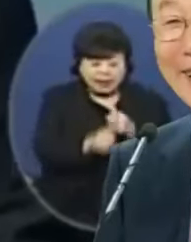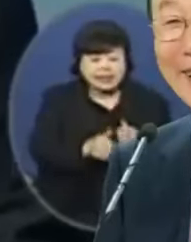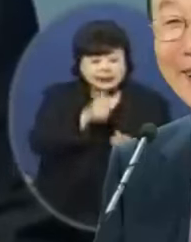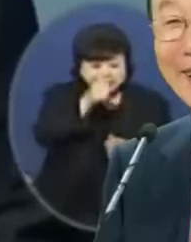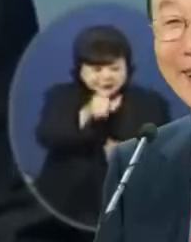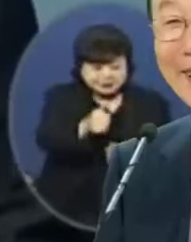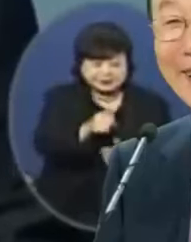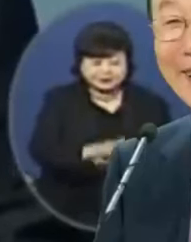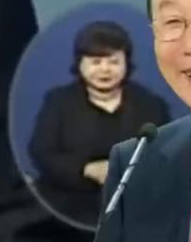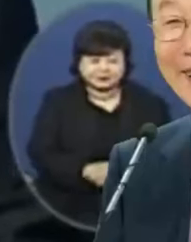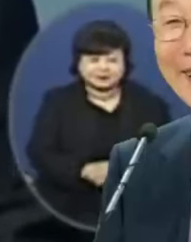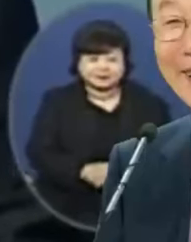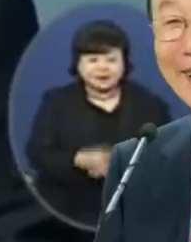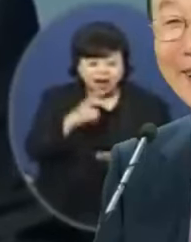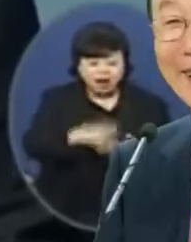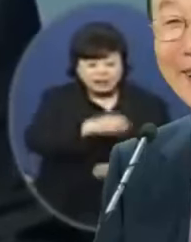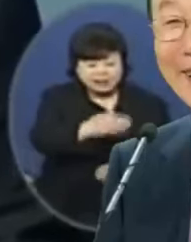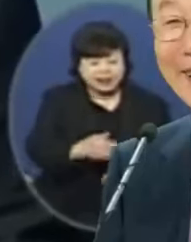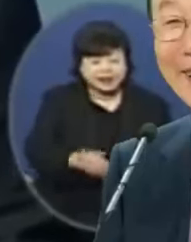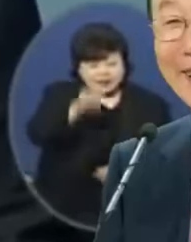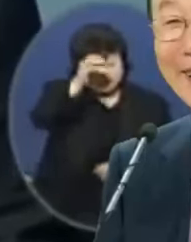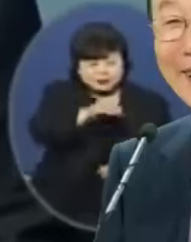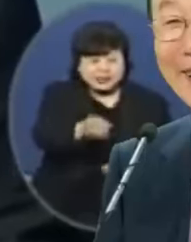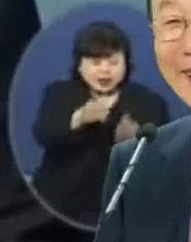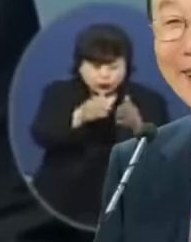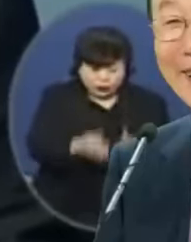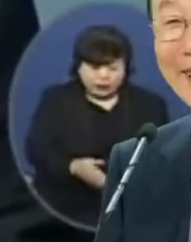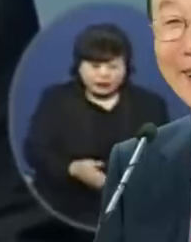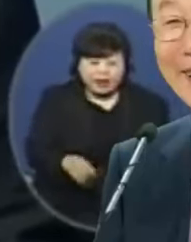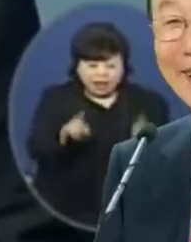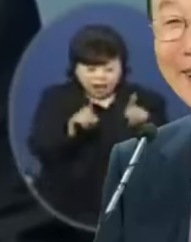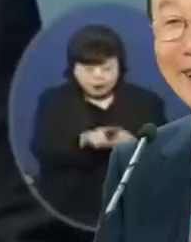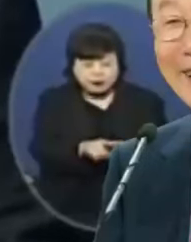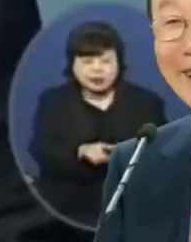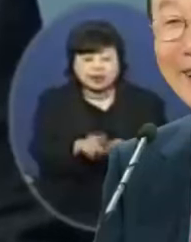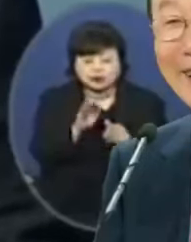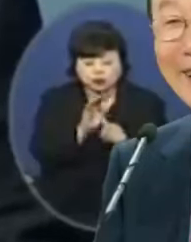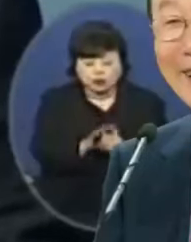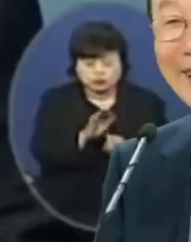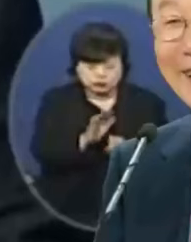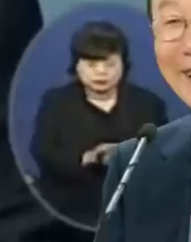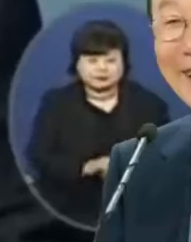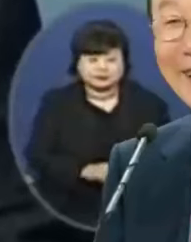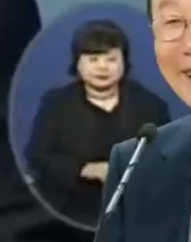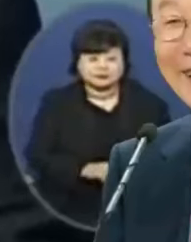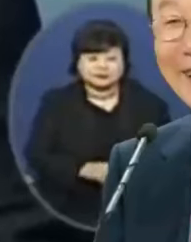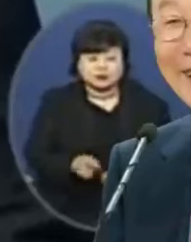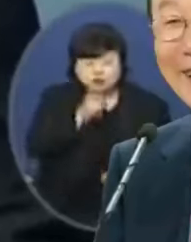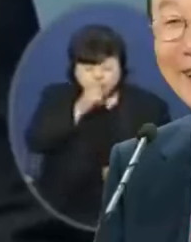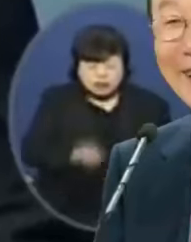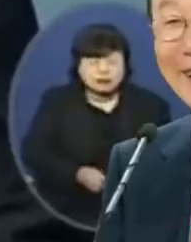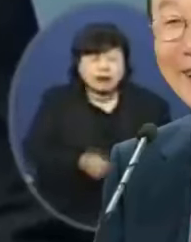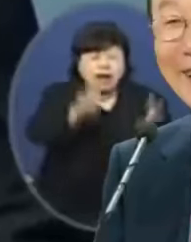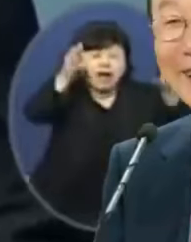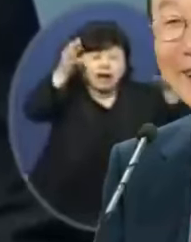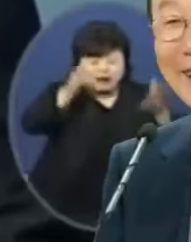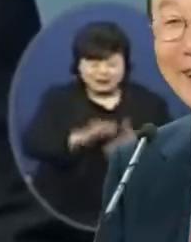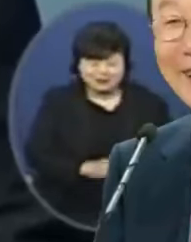하나님이 그 언약궤의 십자가를 통해서 함께 동행함으로 물은 갈라지게 되는